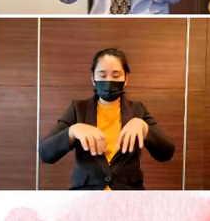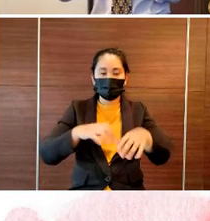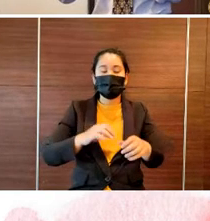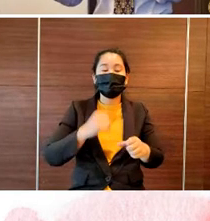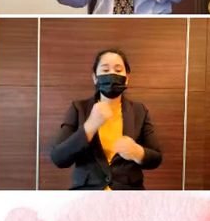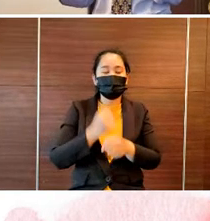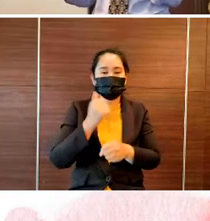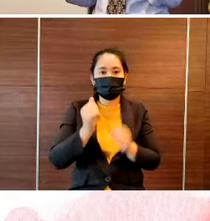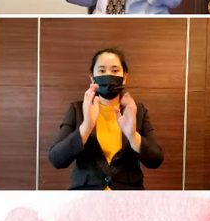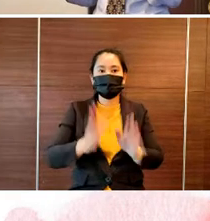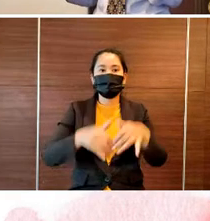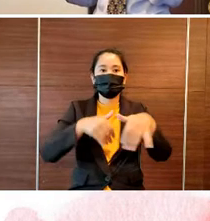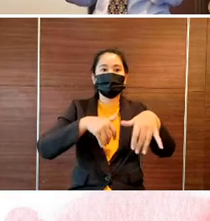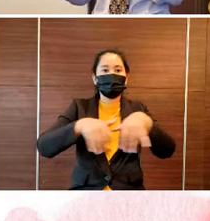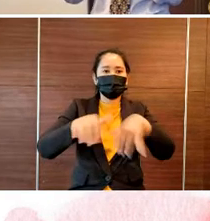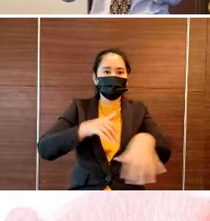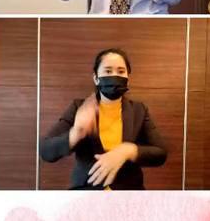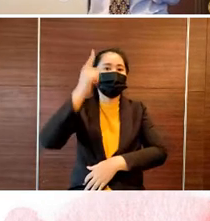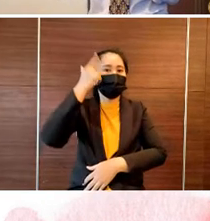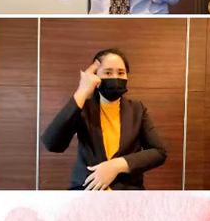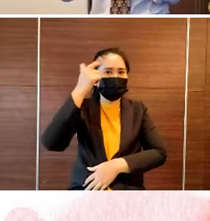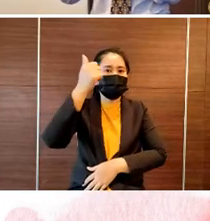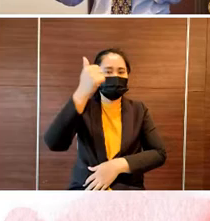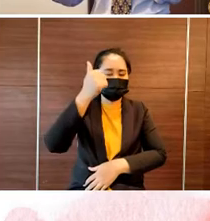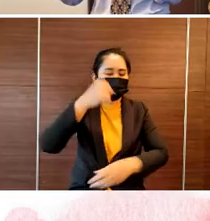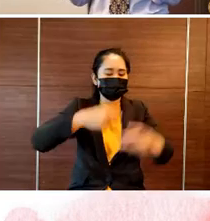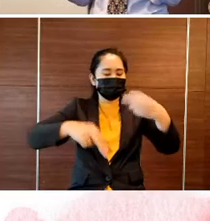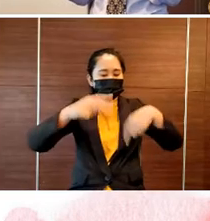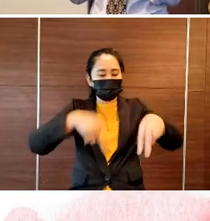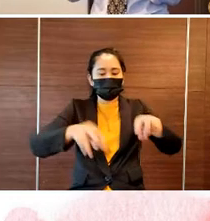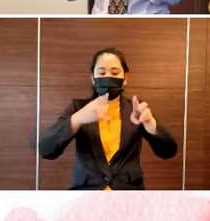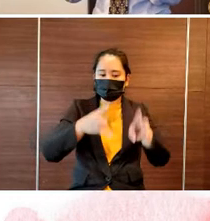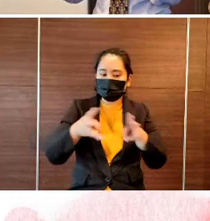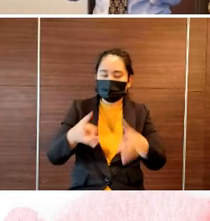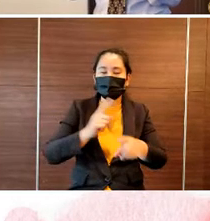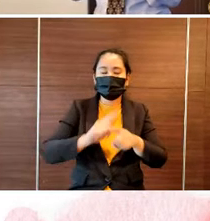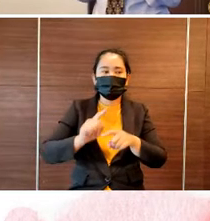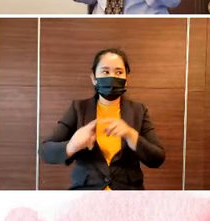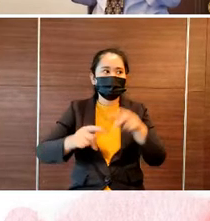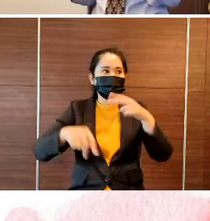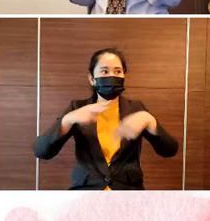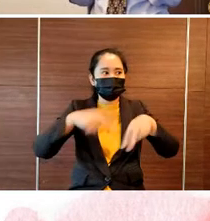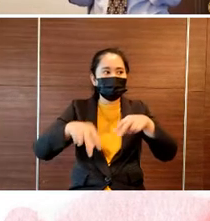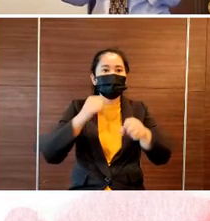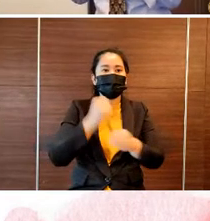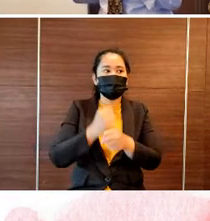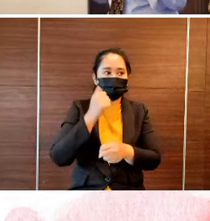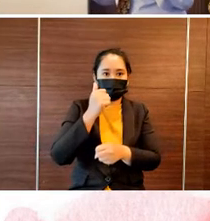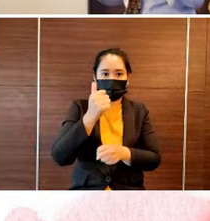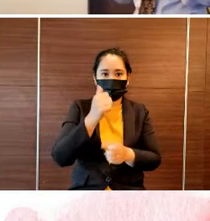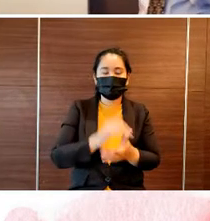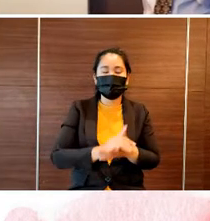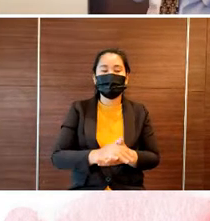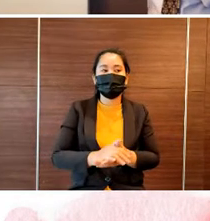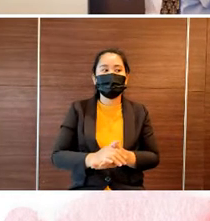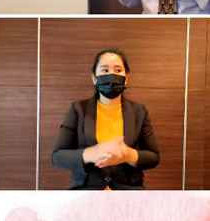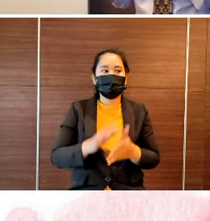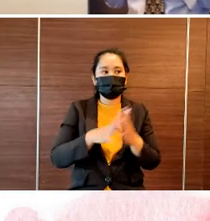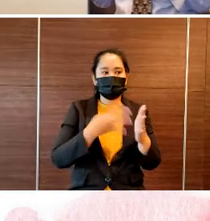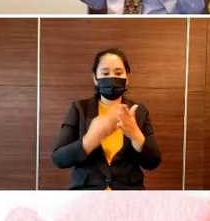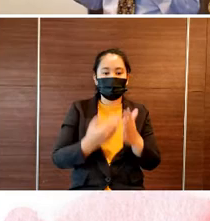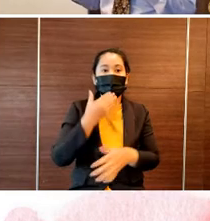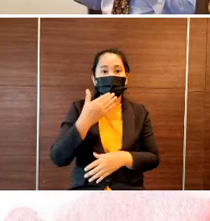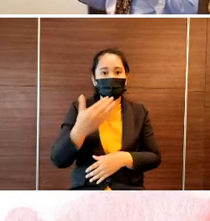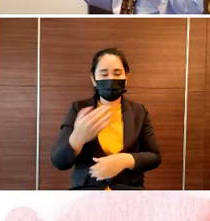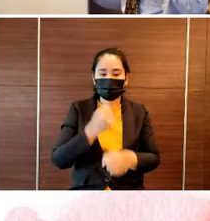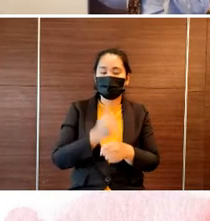สร้างศักยภาพให้กับประชาชนในการรู้จักดูแลสุขภาพตนเองและชุมชนอย่างเหมาะสมและยั่งยืนอันนี้คีย์เวิร์ดอีกเ